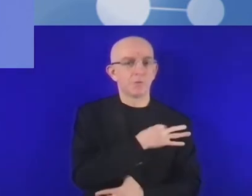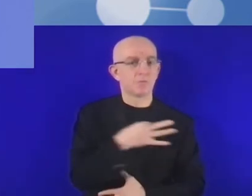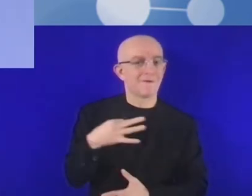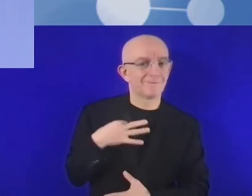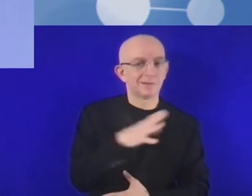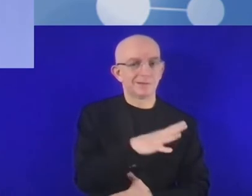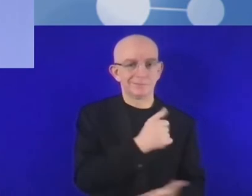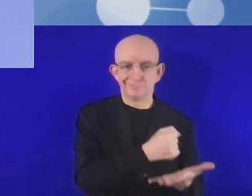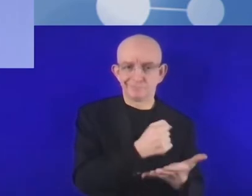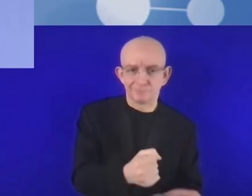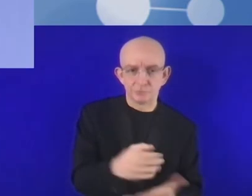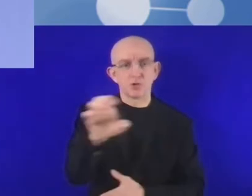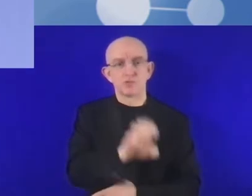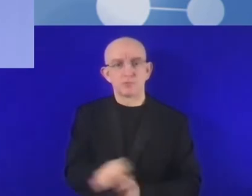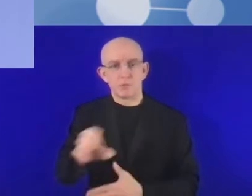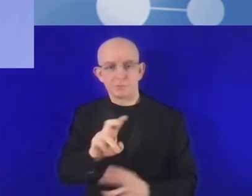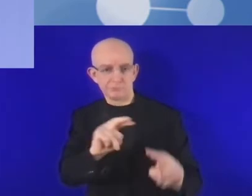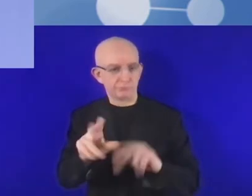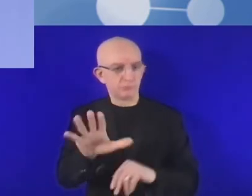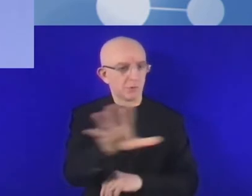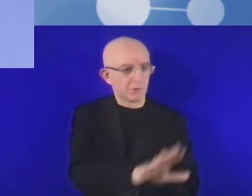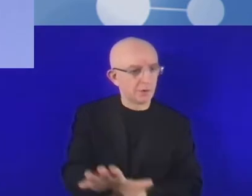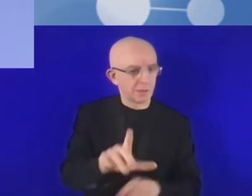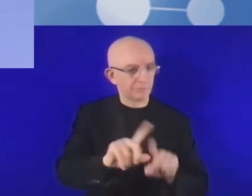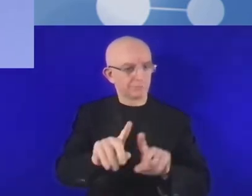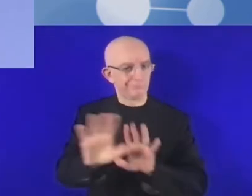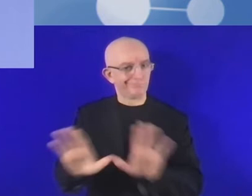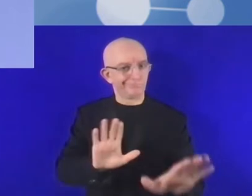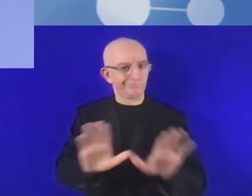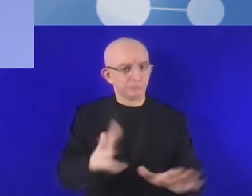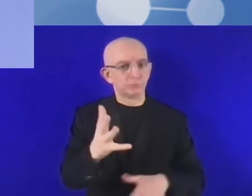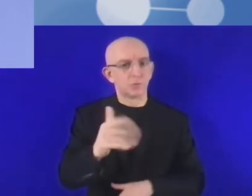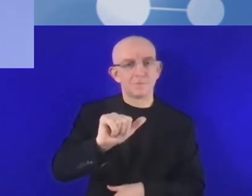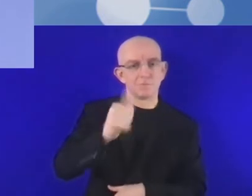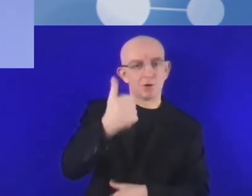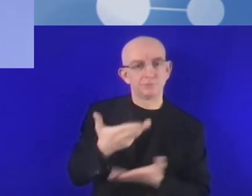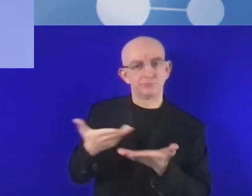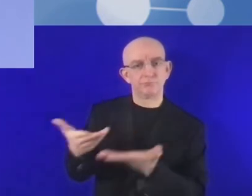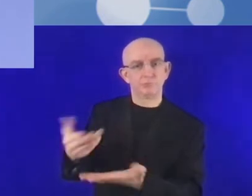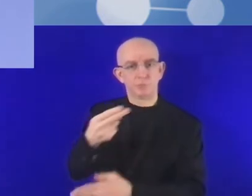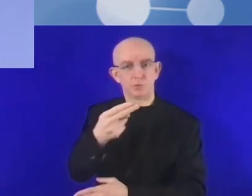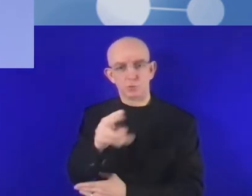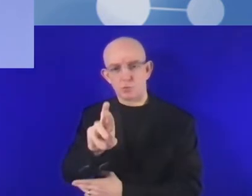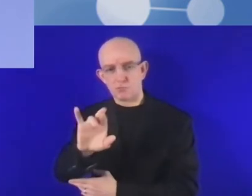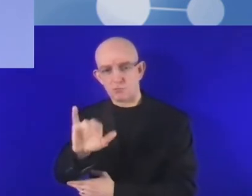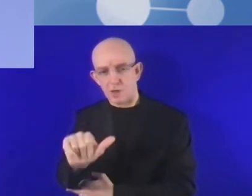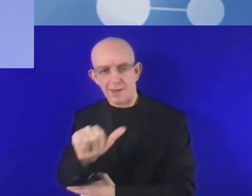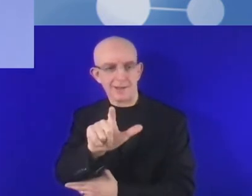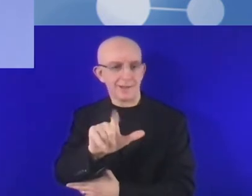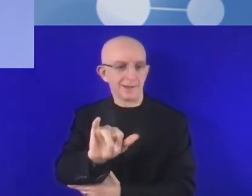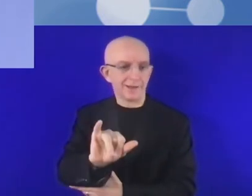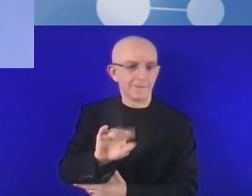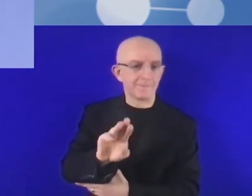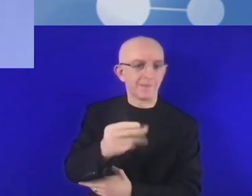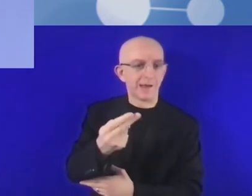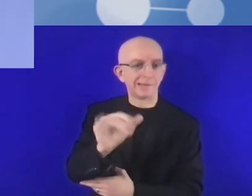是怎么样对这个想的？那么现在我们请埃塞俄比亚的副总理